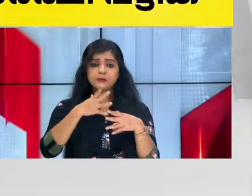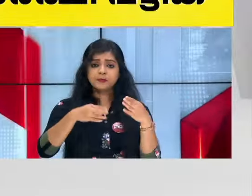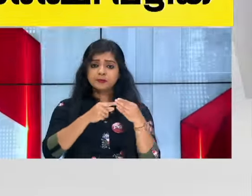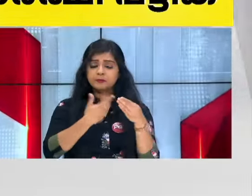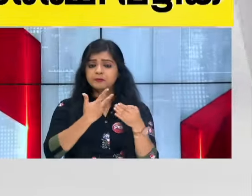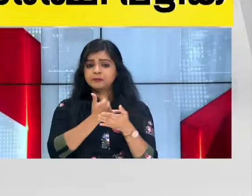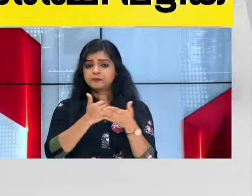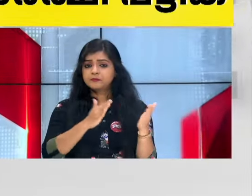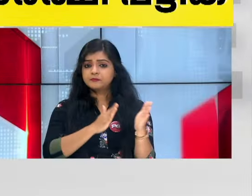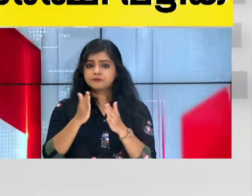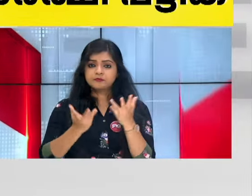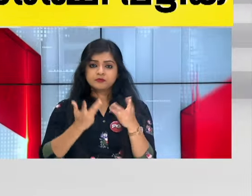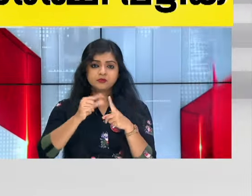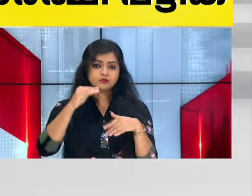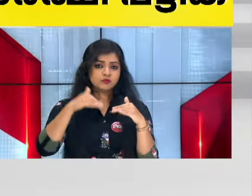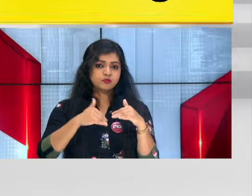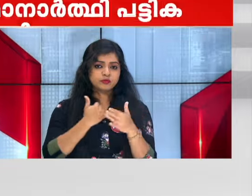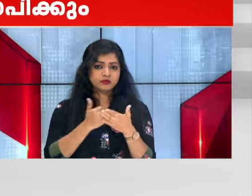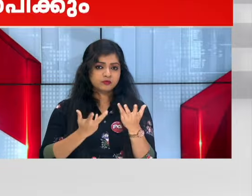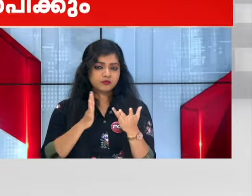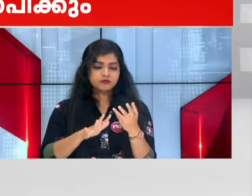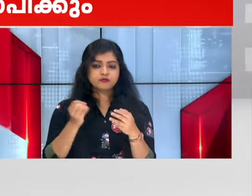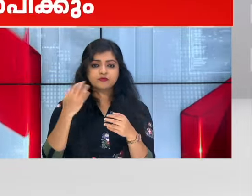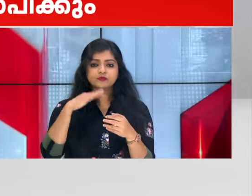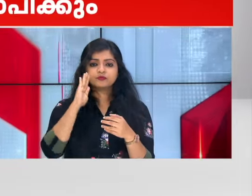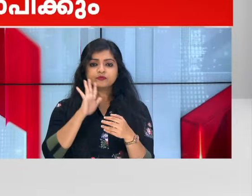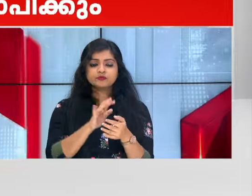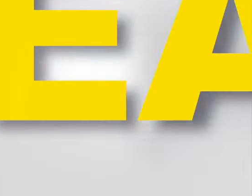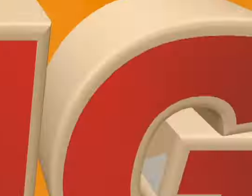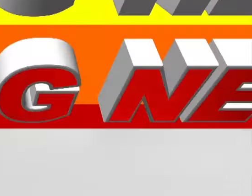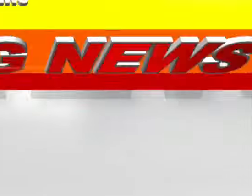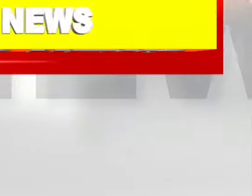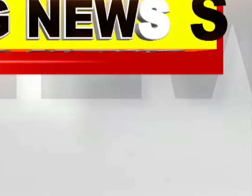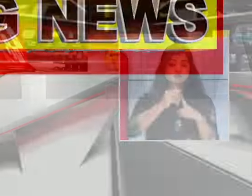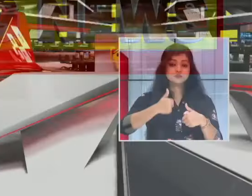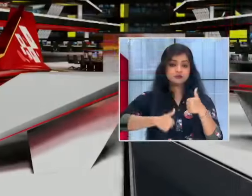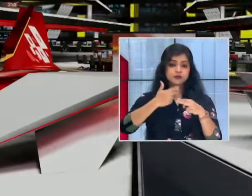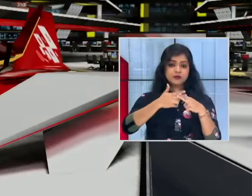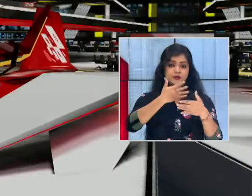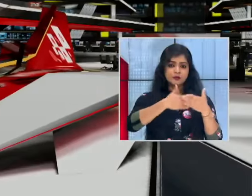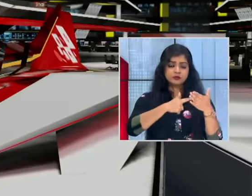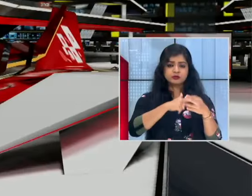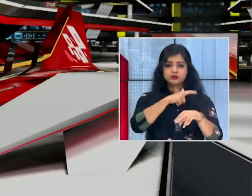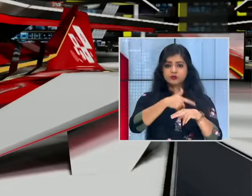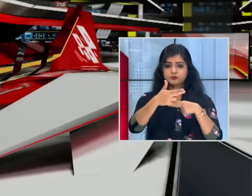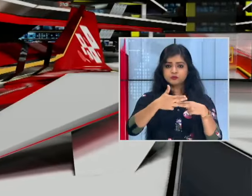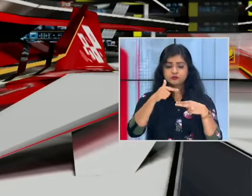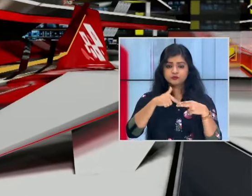എന്ന സൂചനകളും പുറത്തു വരുന്നുണ്ട്. പ്രവിത. ശരി, BJP സ്ഥാനാർത്ഥി പട്ടിക അല്പസമയത്തിനുള്ളിൽ